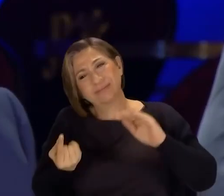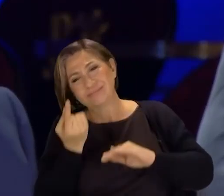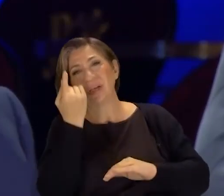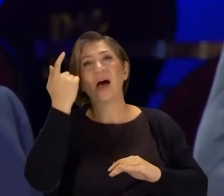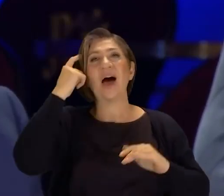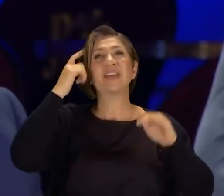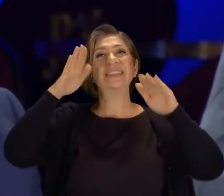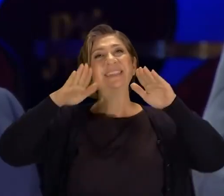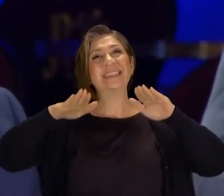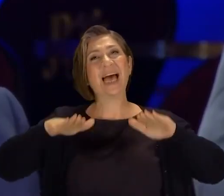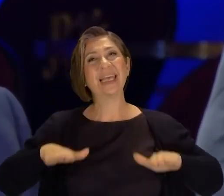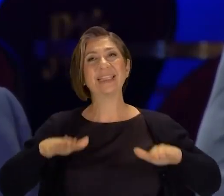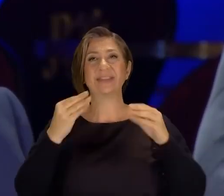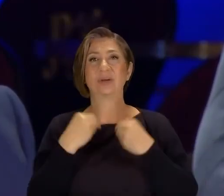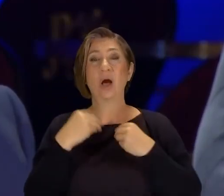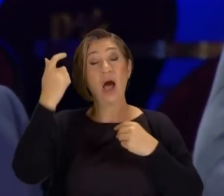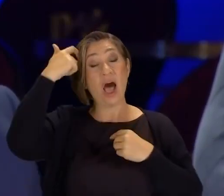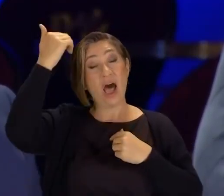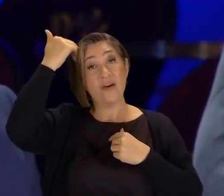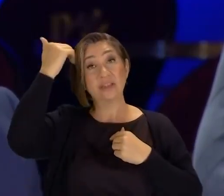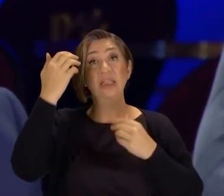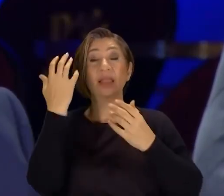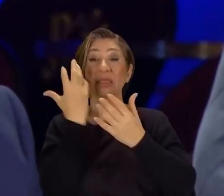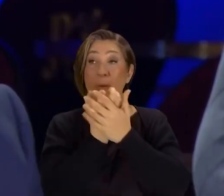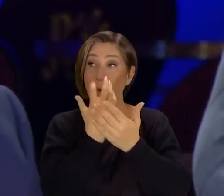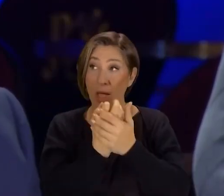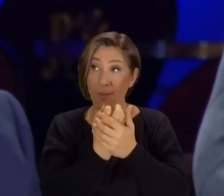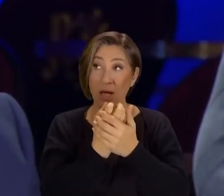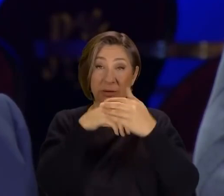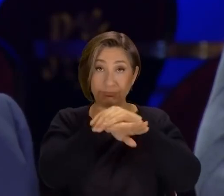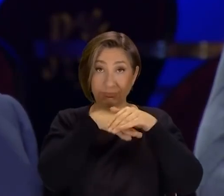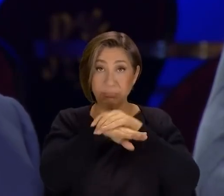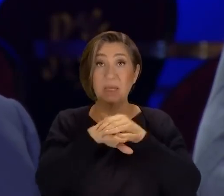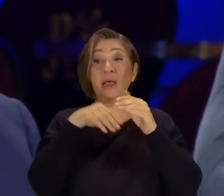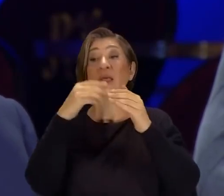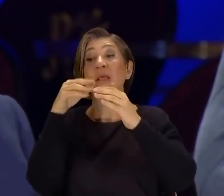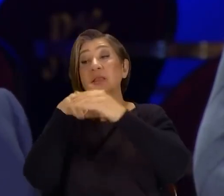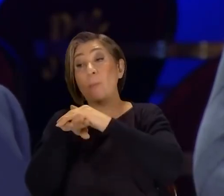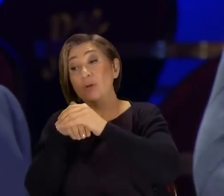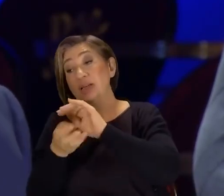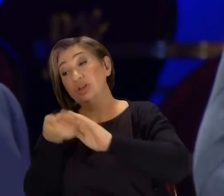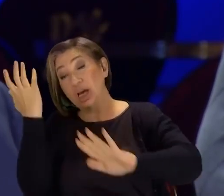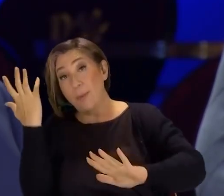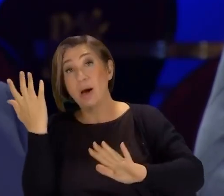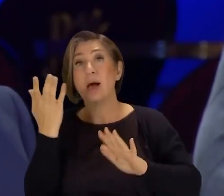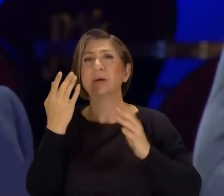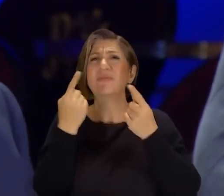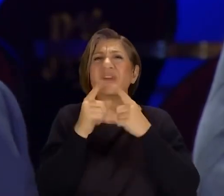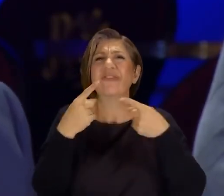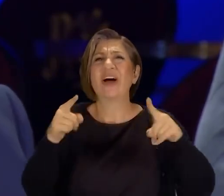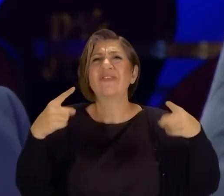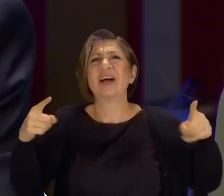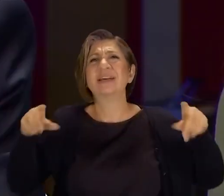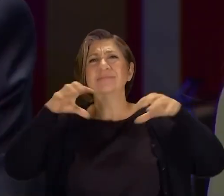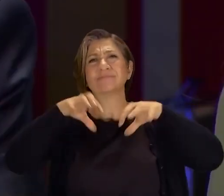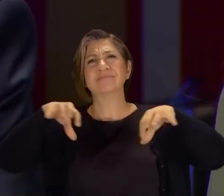E tabi Hafızanın değişik komponentleri var mesela depolama Depodan çıkarma BİM'de sarı ve sarı çok şey